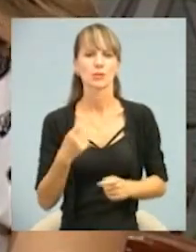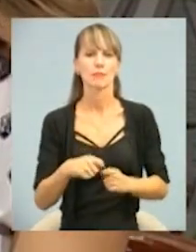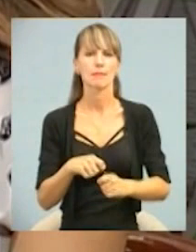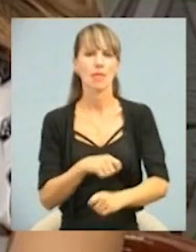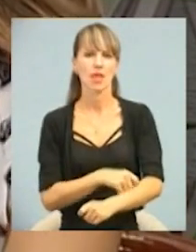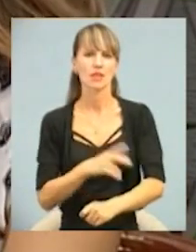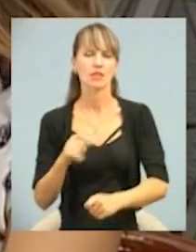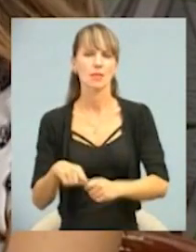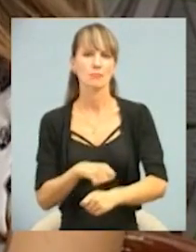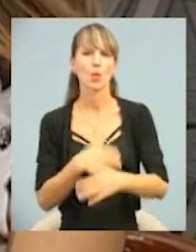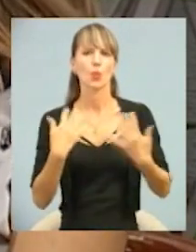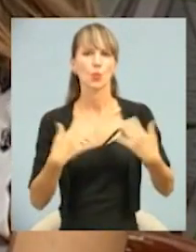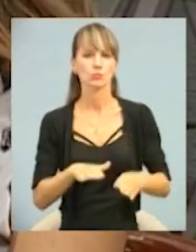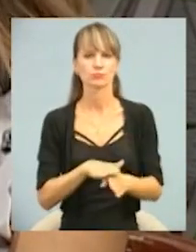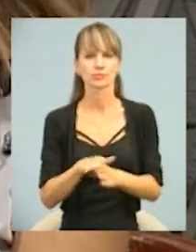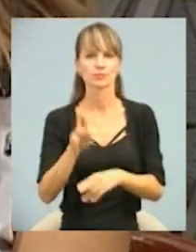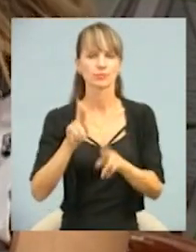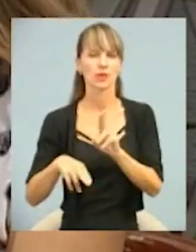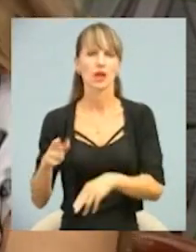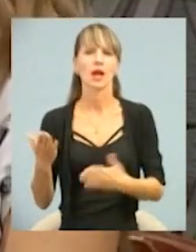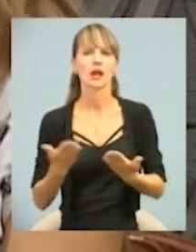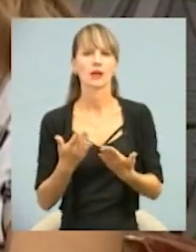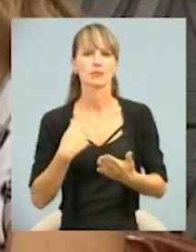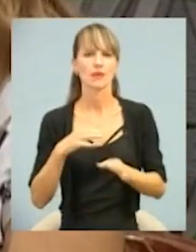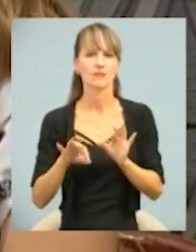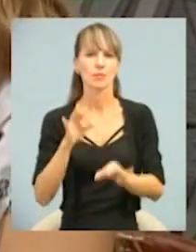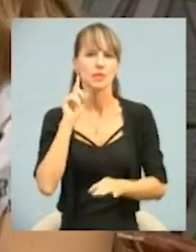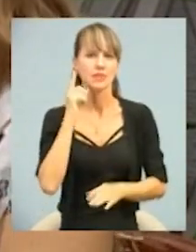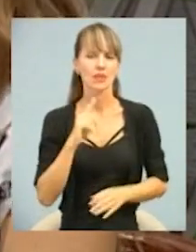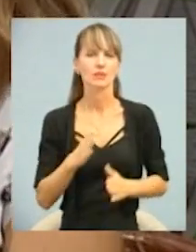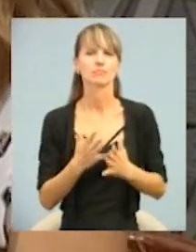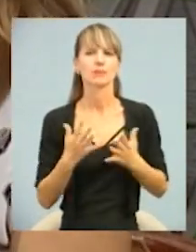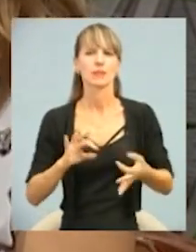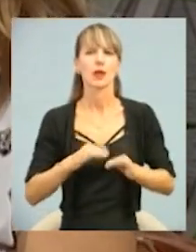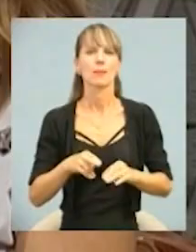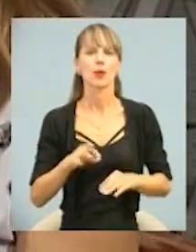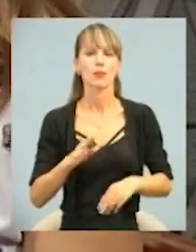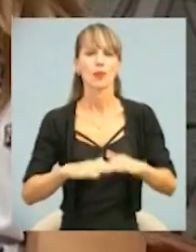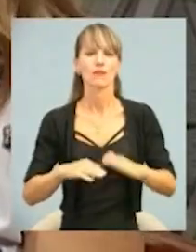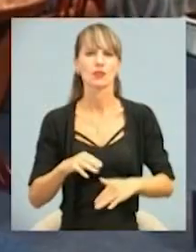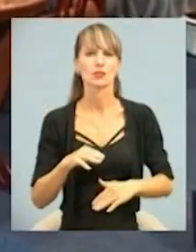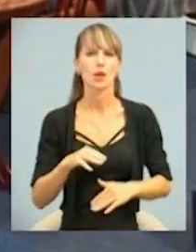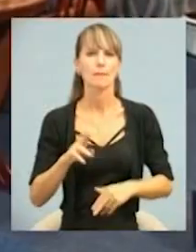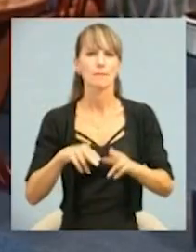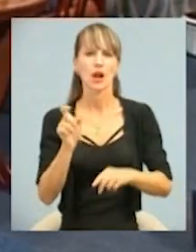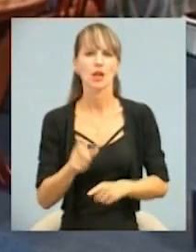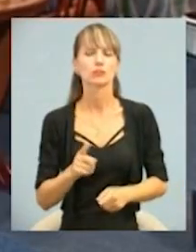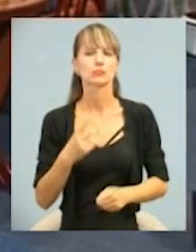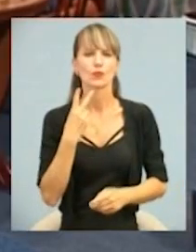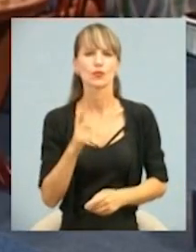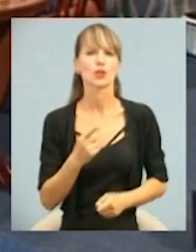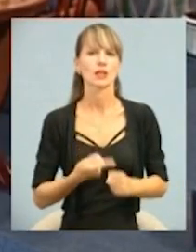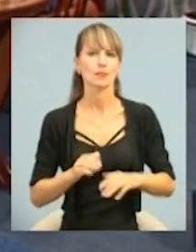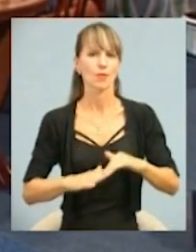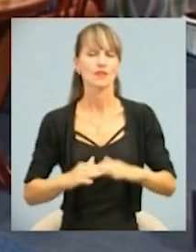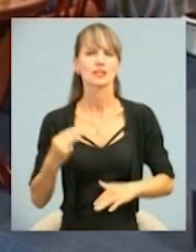на метр, вже зафарбовується той колір, який ми обрали. Тож більш детальніше про професію маляра, і щоб дійсно переконатися, що ця